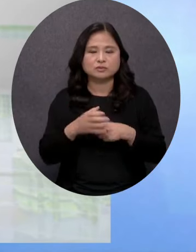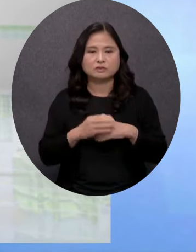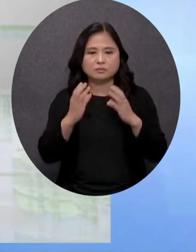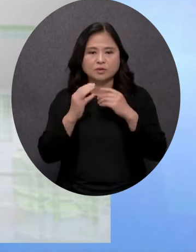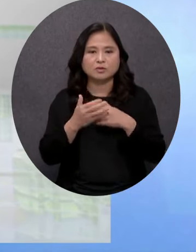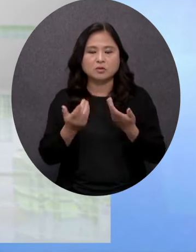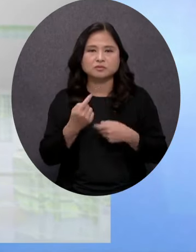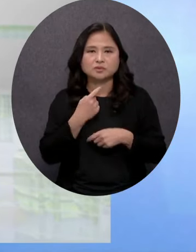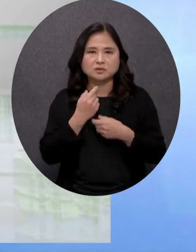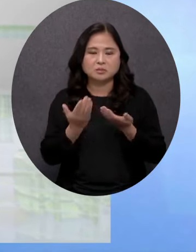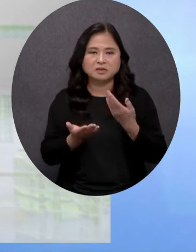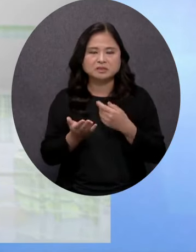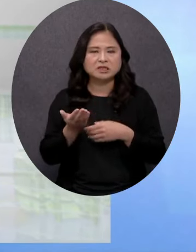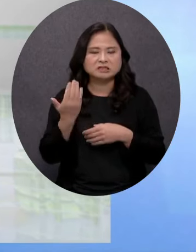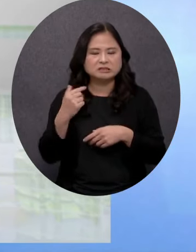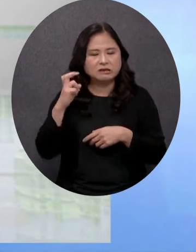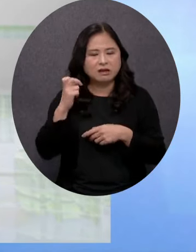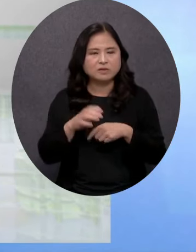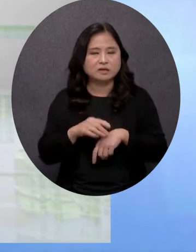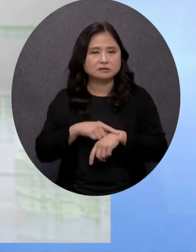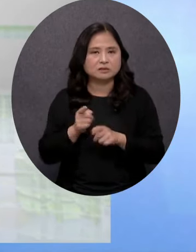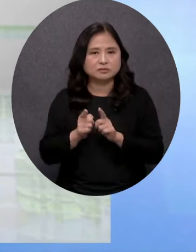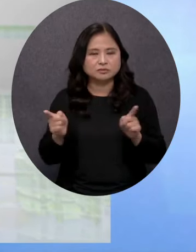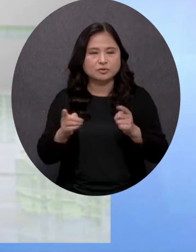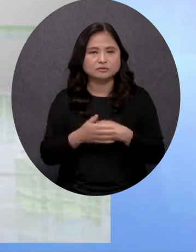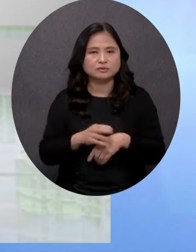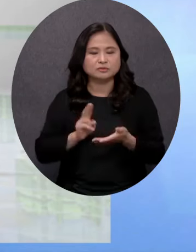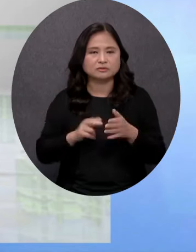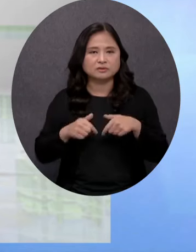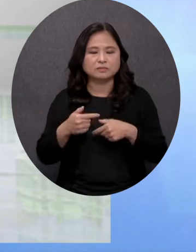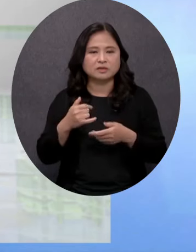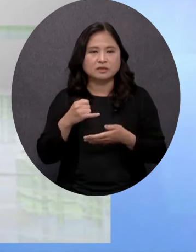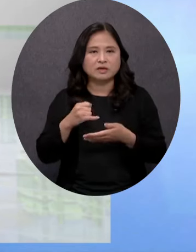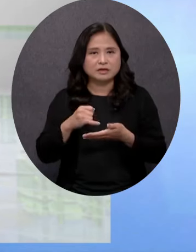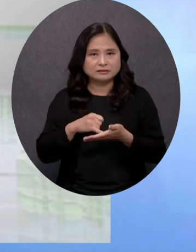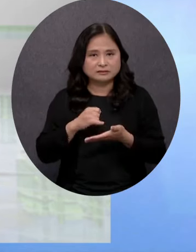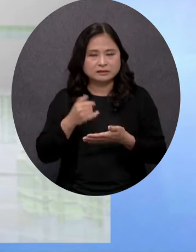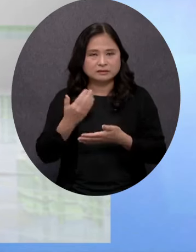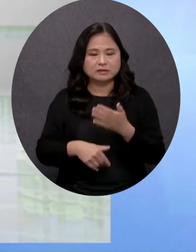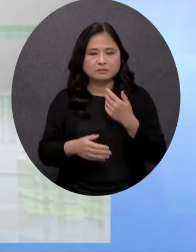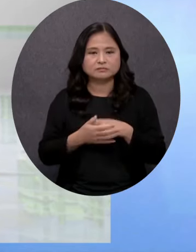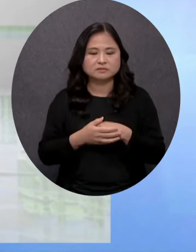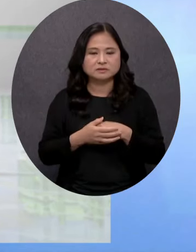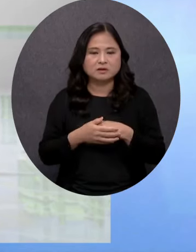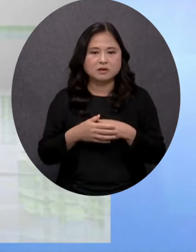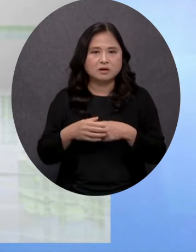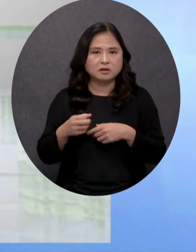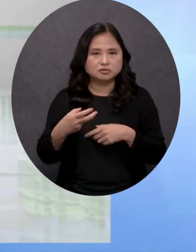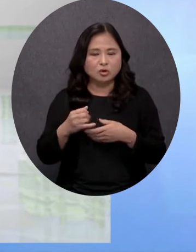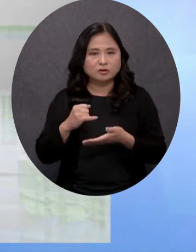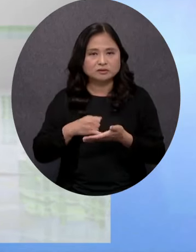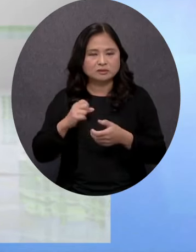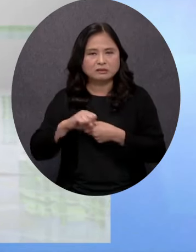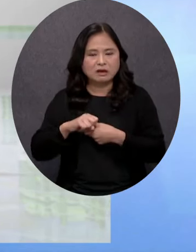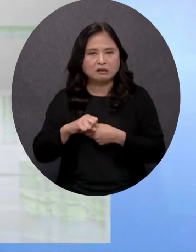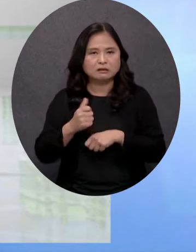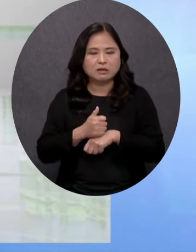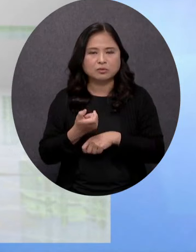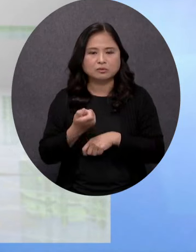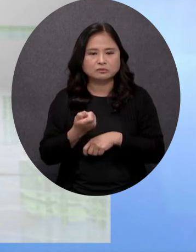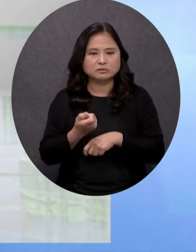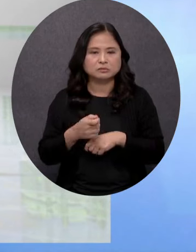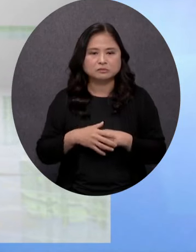较原本预期更长时间才有信心减息，但他表明不太可能再加息。而在本港，